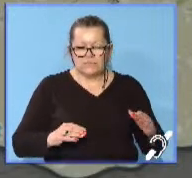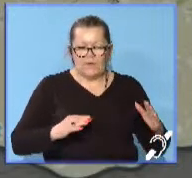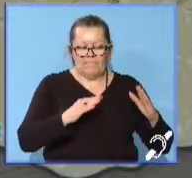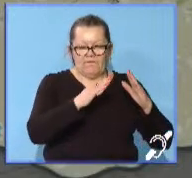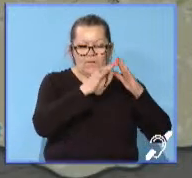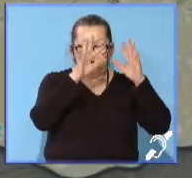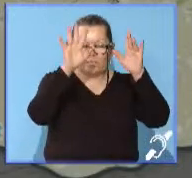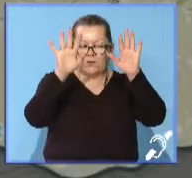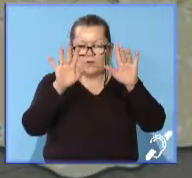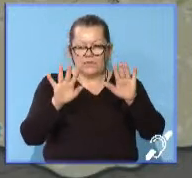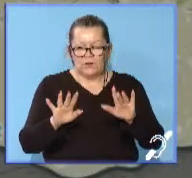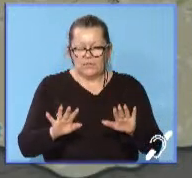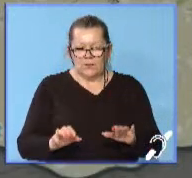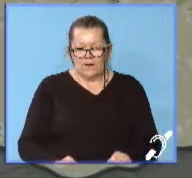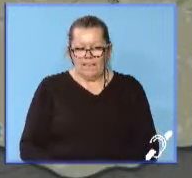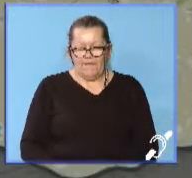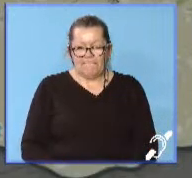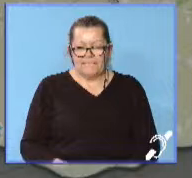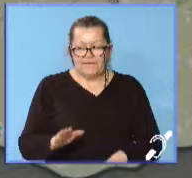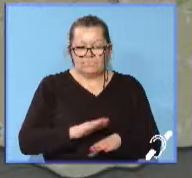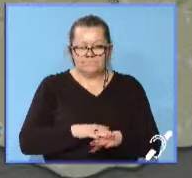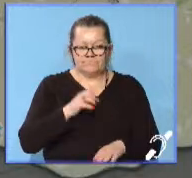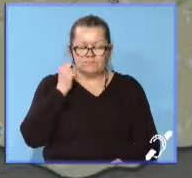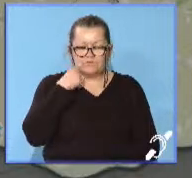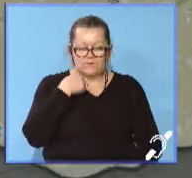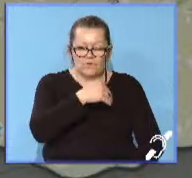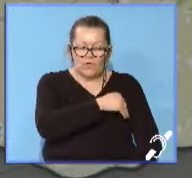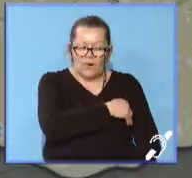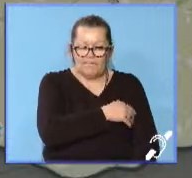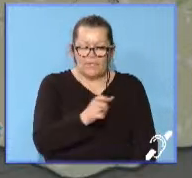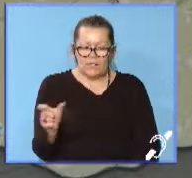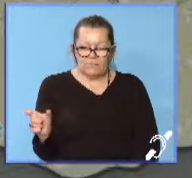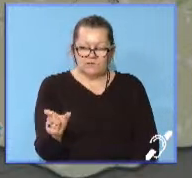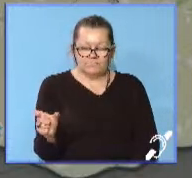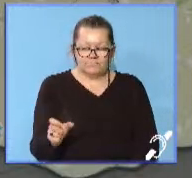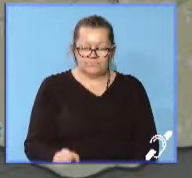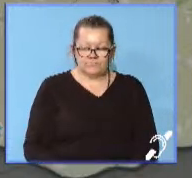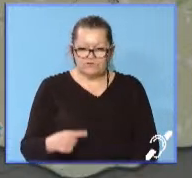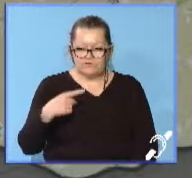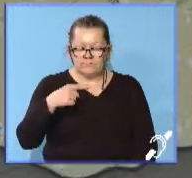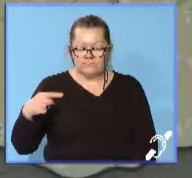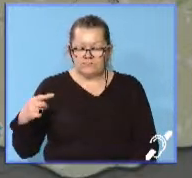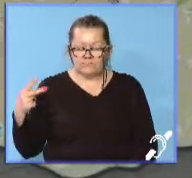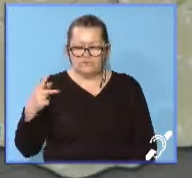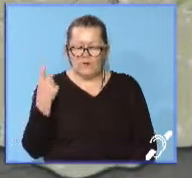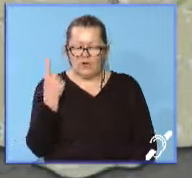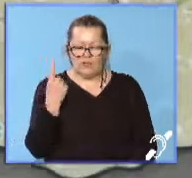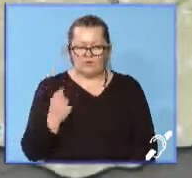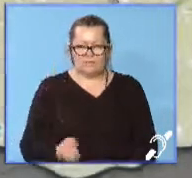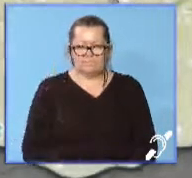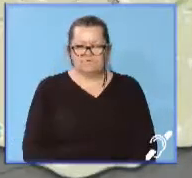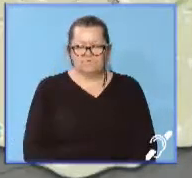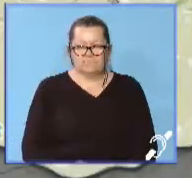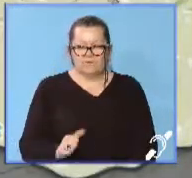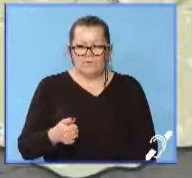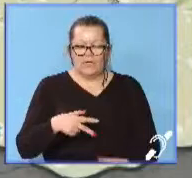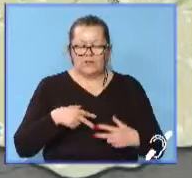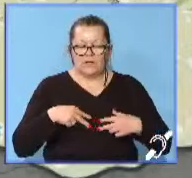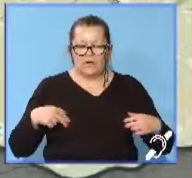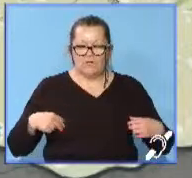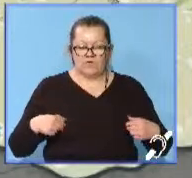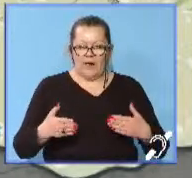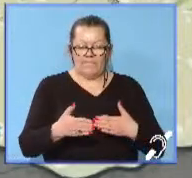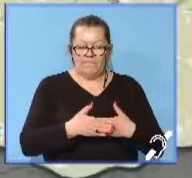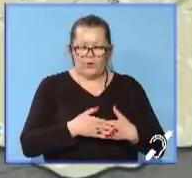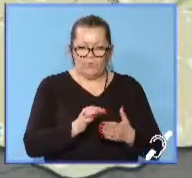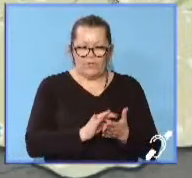va ninge și se va depune strat de zăpadă temperaturile minime vor fi cuprinse între 3 și 1° cus mâine vremea va fi